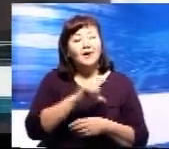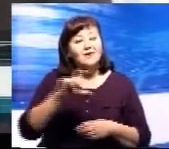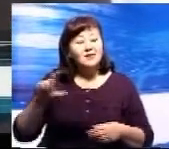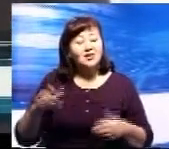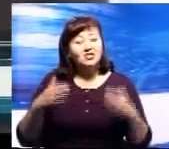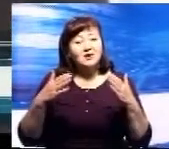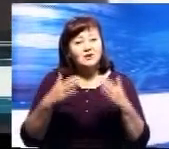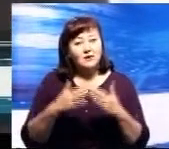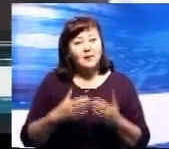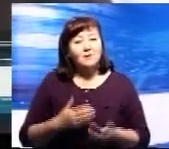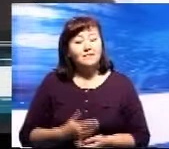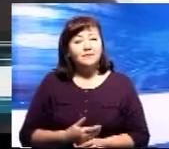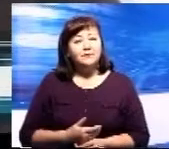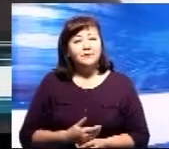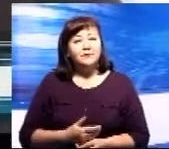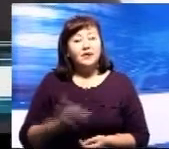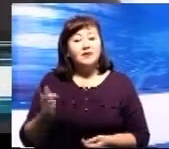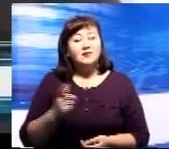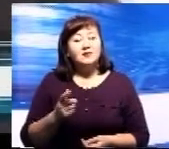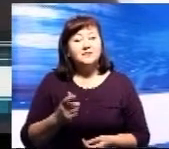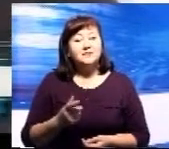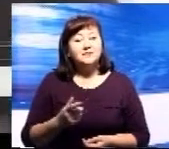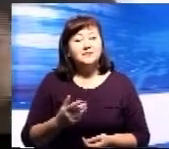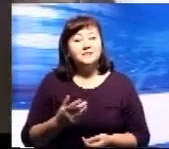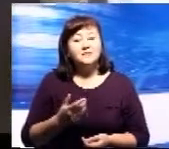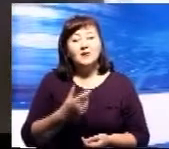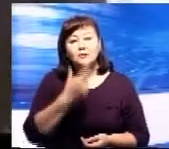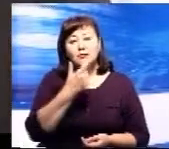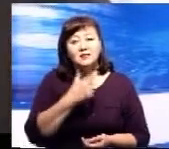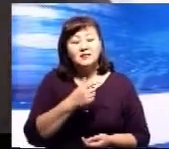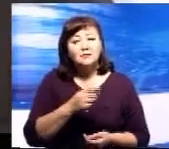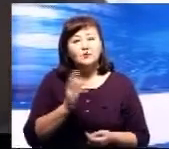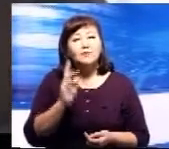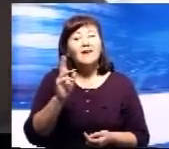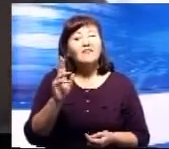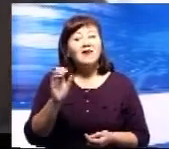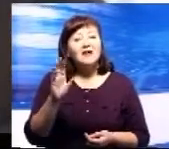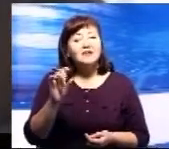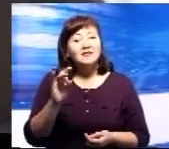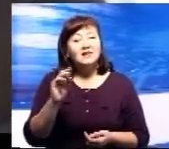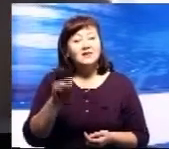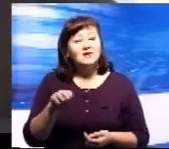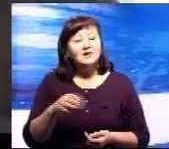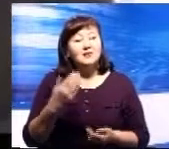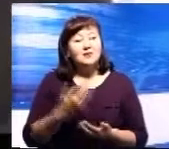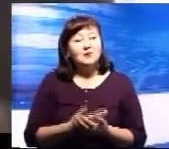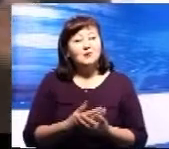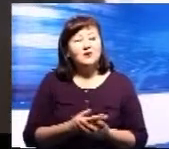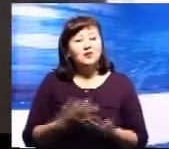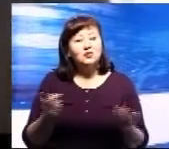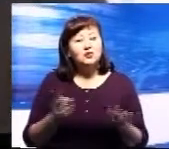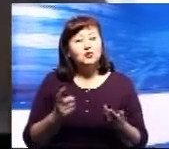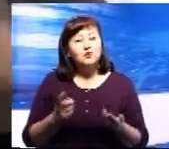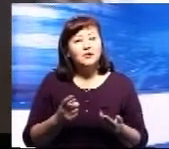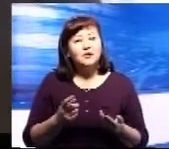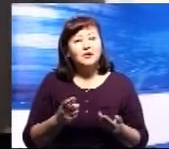заниматься реконструкцией нашего многоэтажного жилого фонда. То есть будем заходить в квартала, с тем, чтобы там можно было сделать